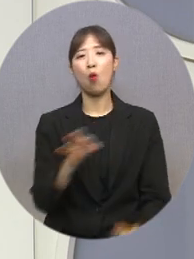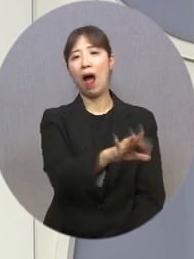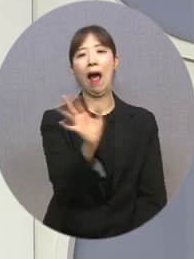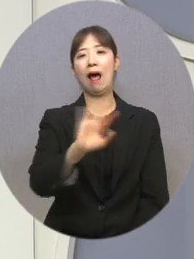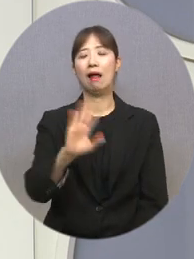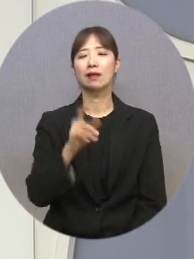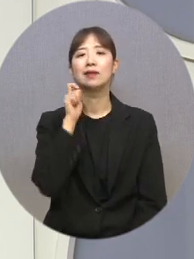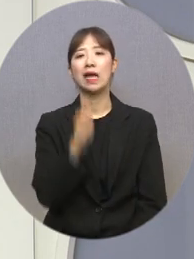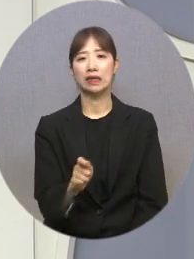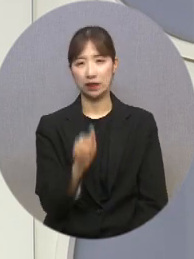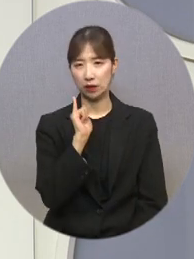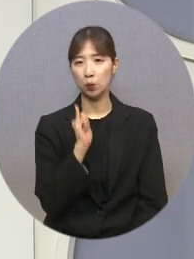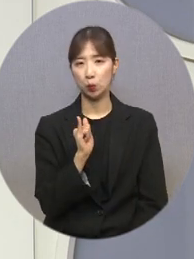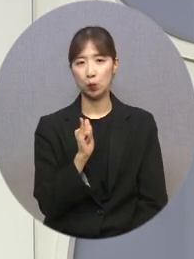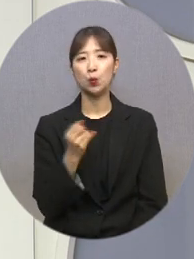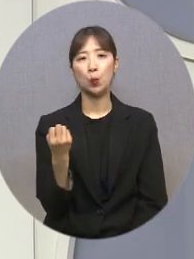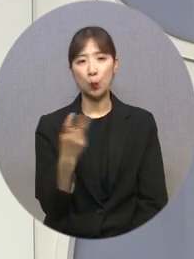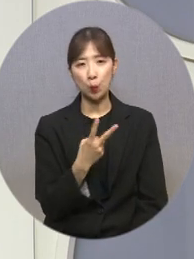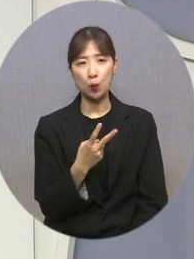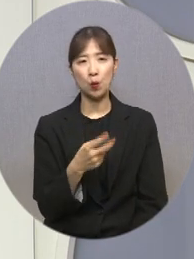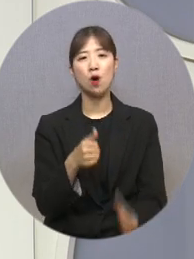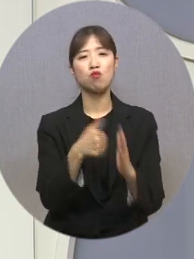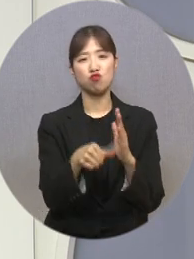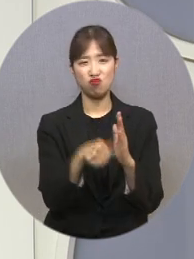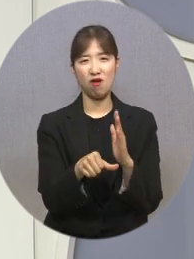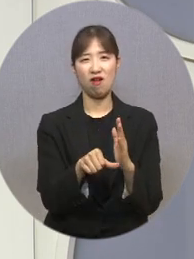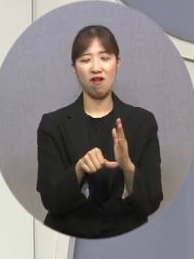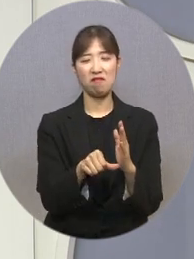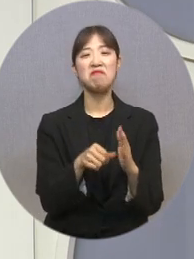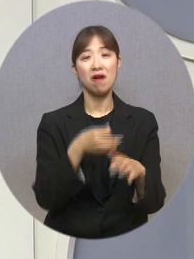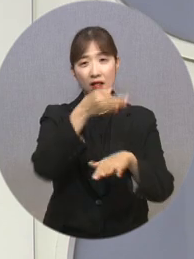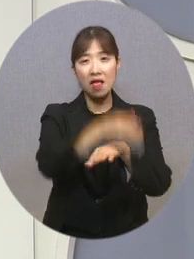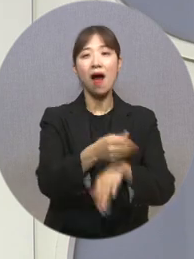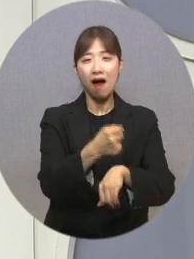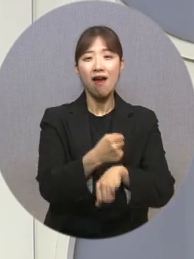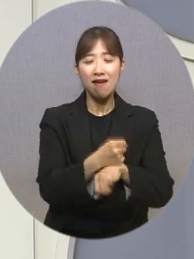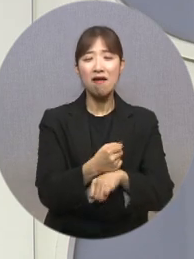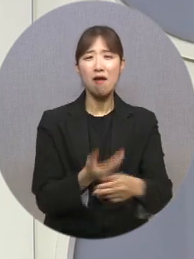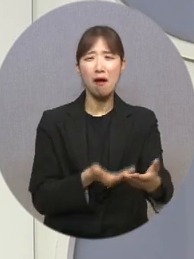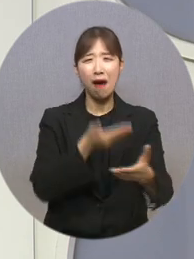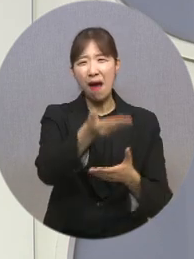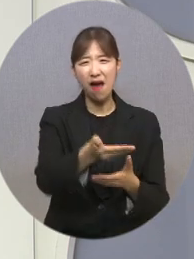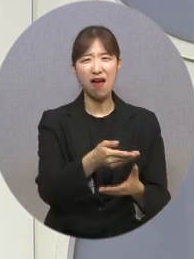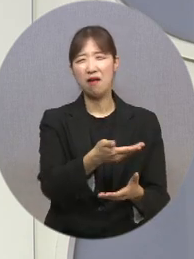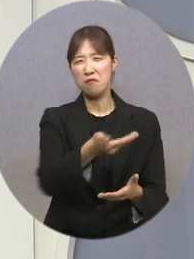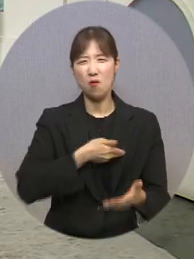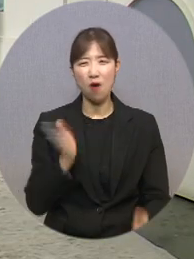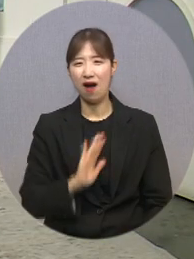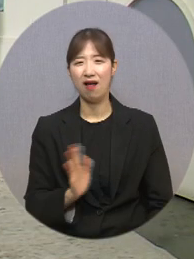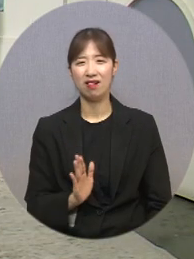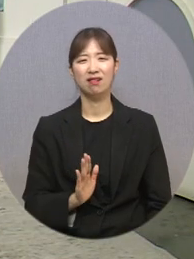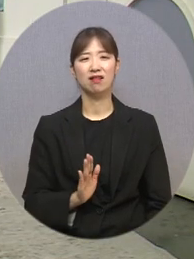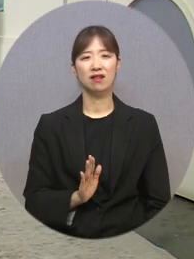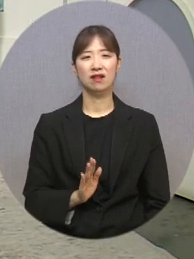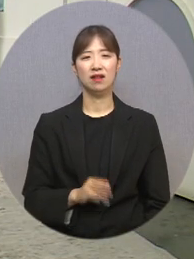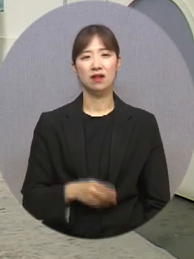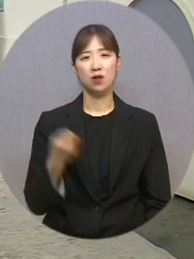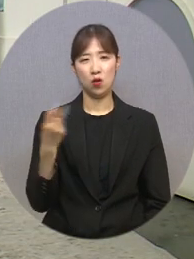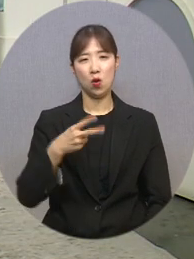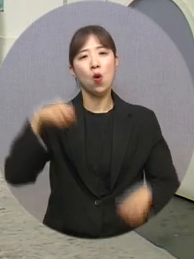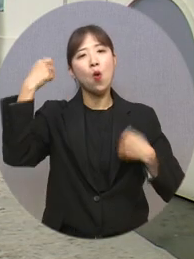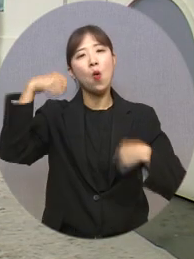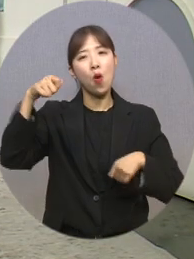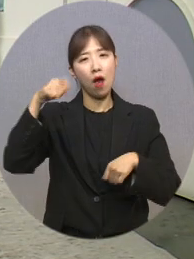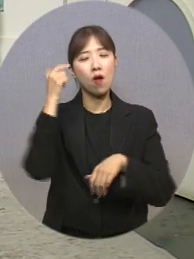치는 경우도 있고요. 그 다음에 뭐 물품, 뭐 거래 관련 사기도 있고 뭐 다양합니다. 그리고 뭐 또 뭐 이렇게